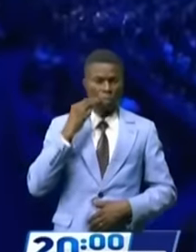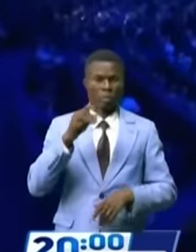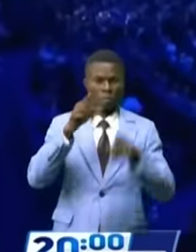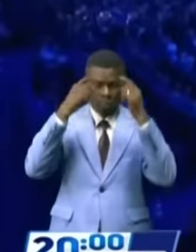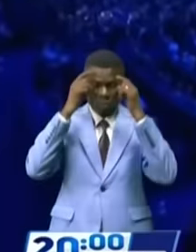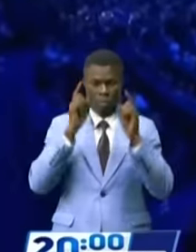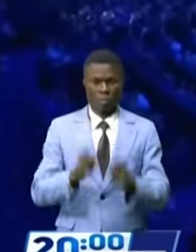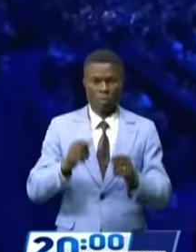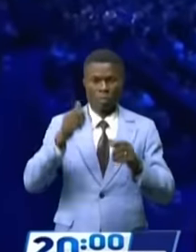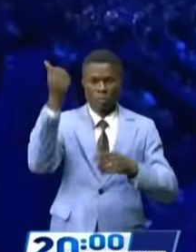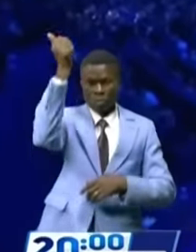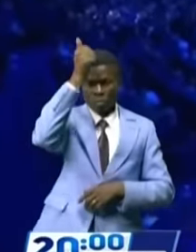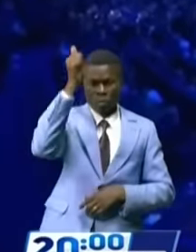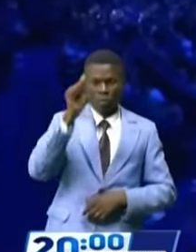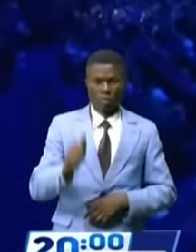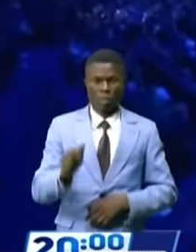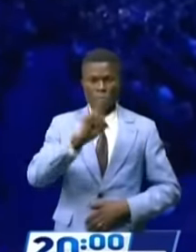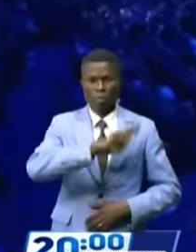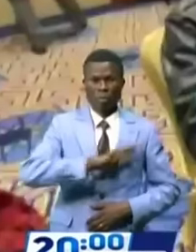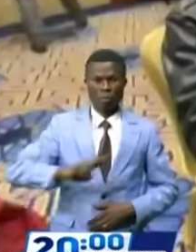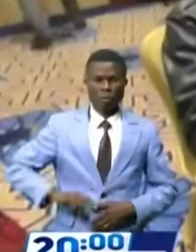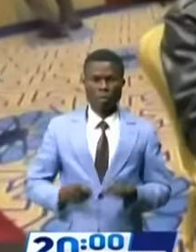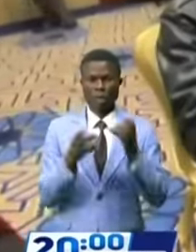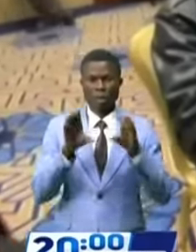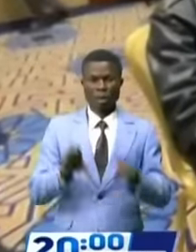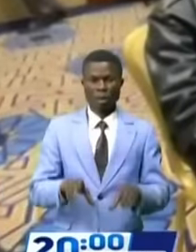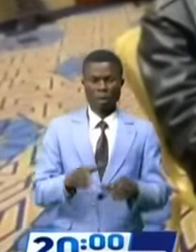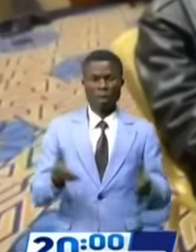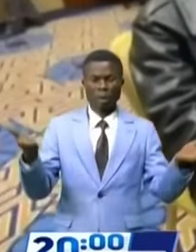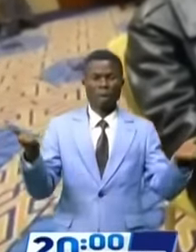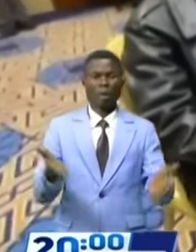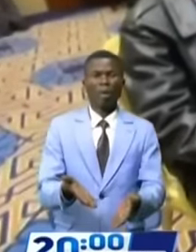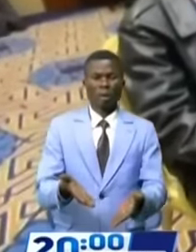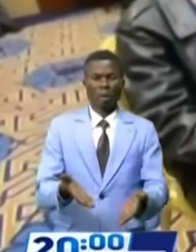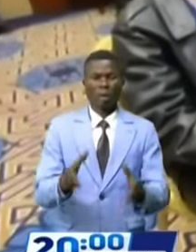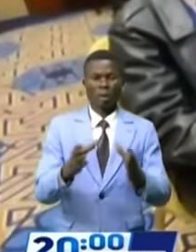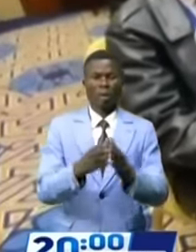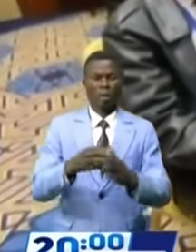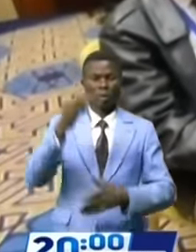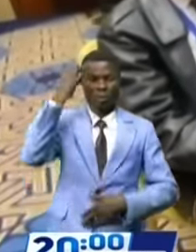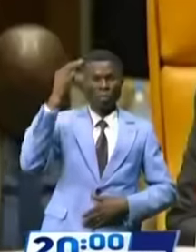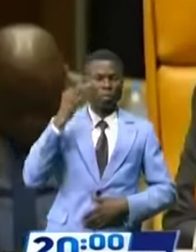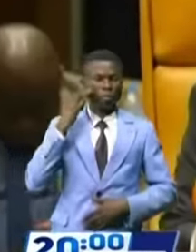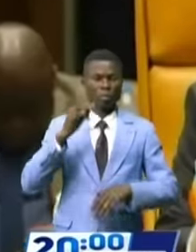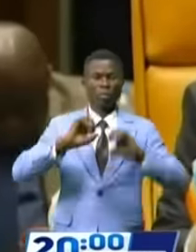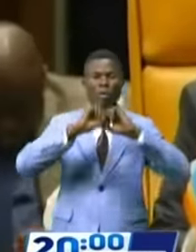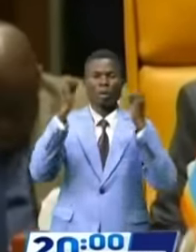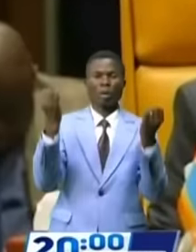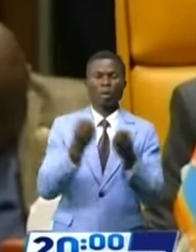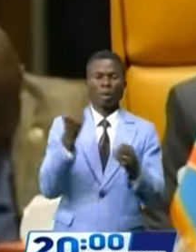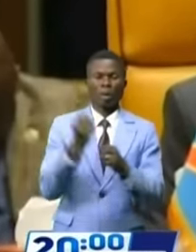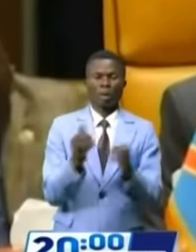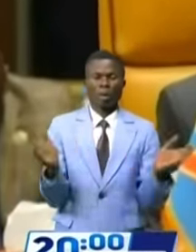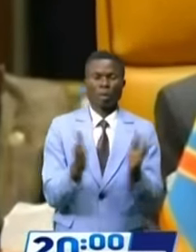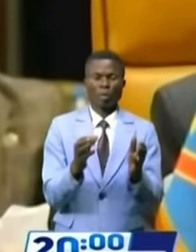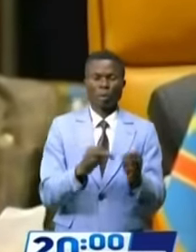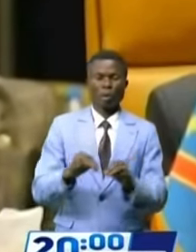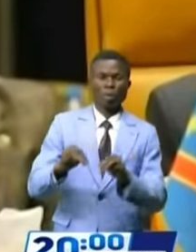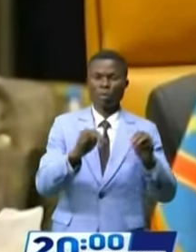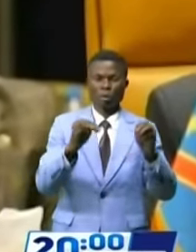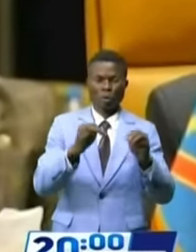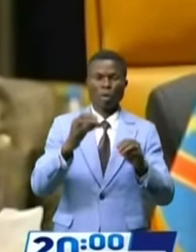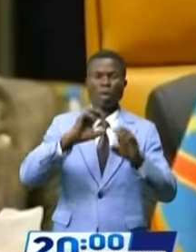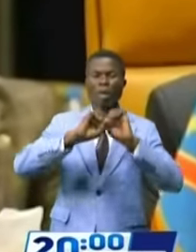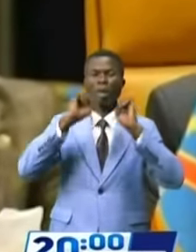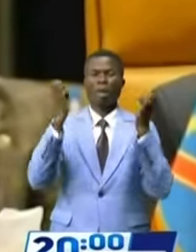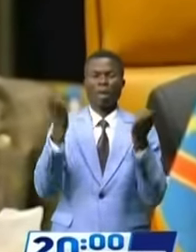décideurs africains, la République démocratique du Congo était représentée par le ministre de l'Entrepreneuriat, Petites et Moyennes Entreprises,